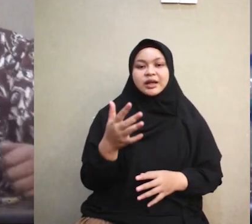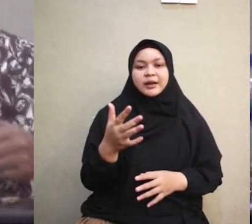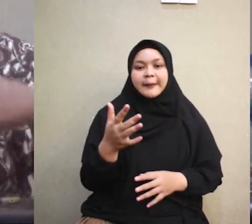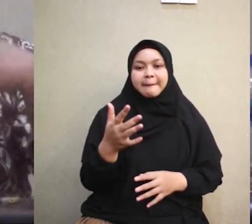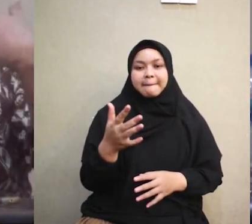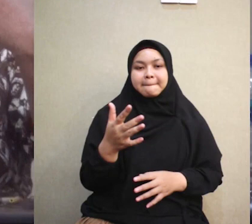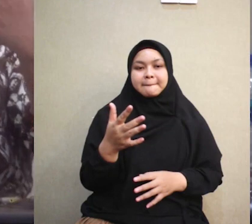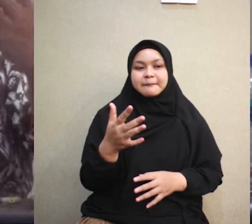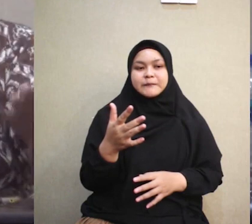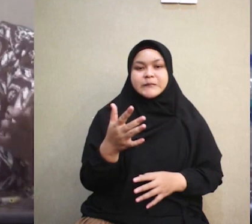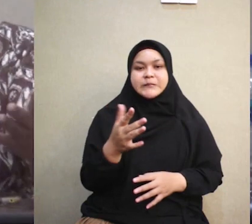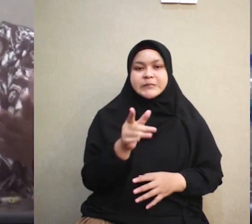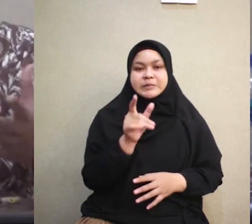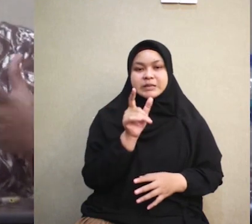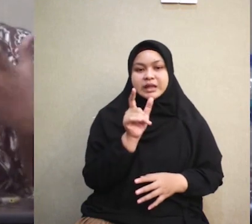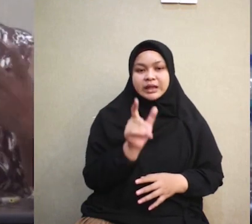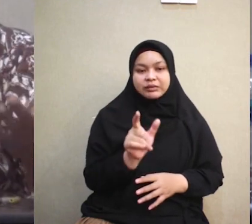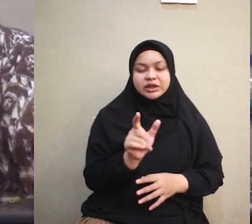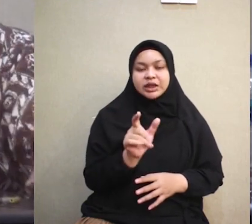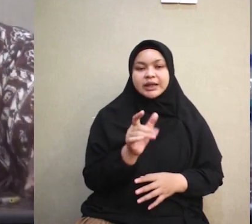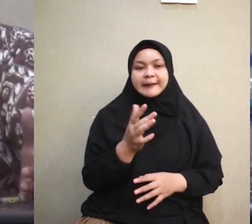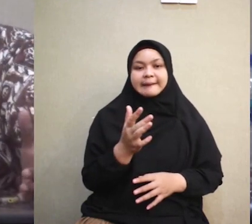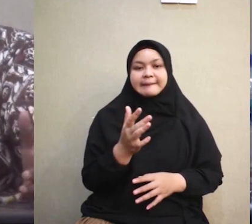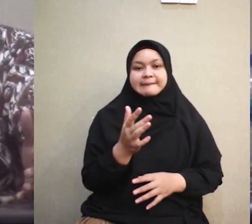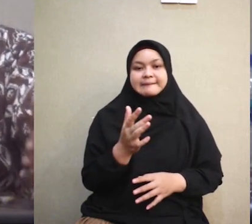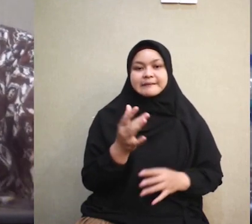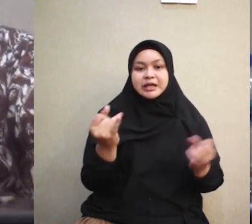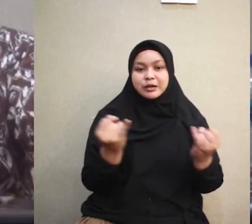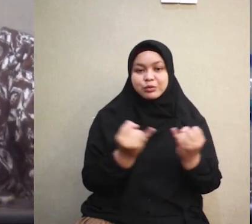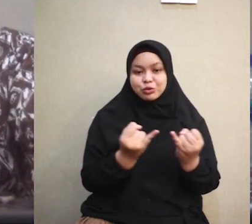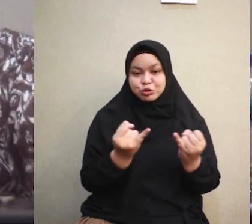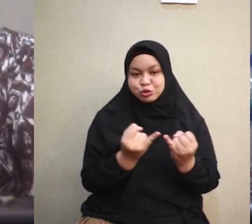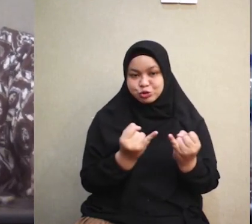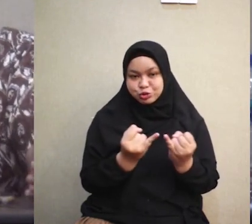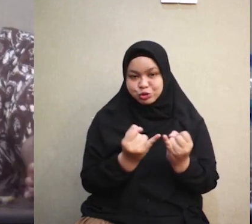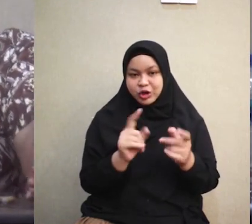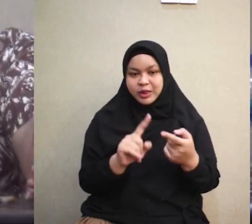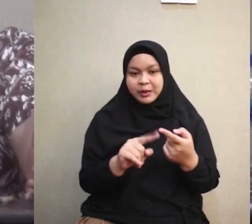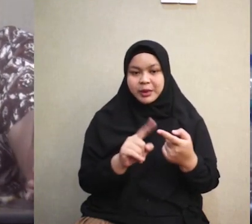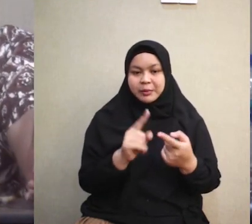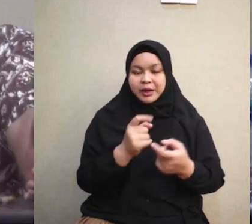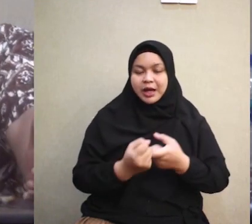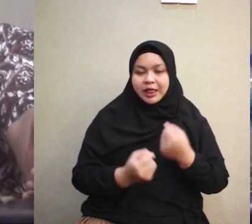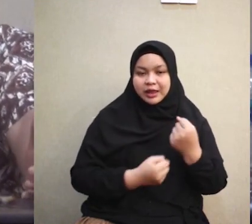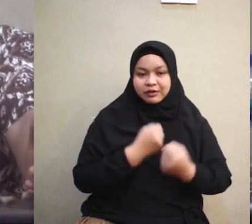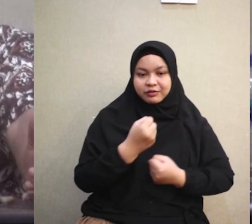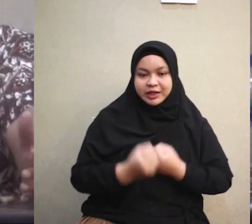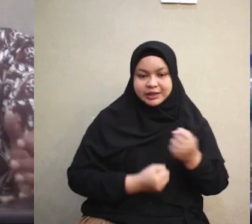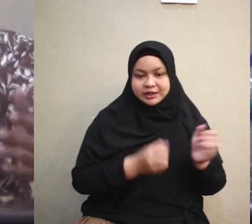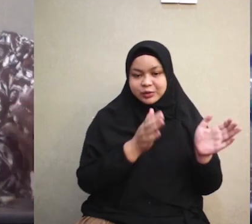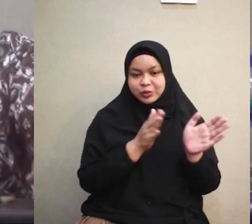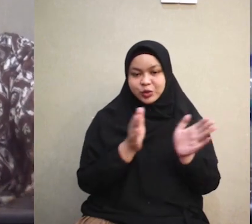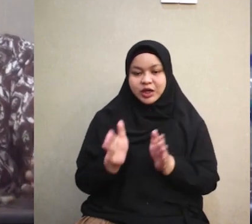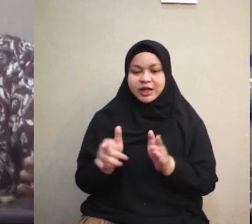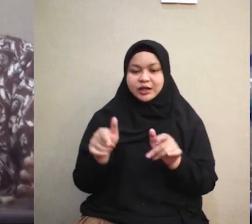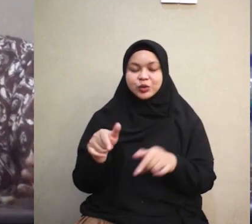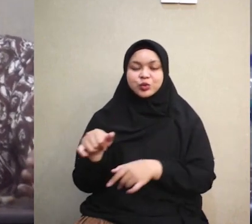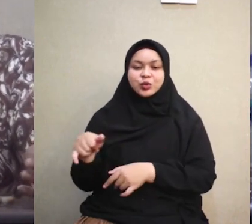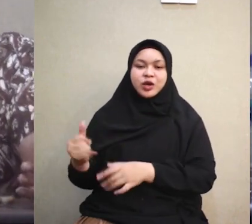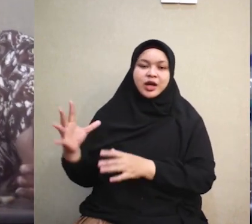dengan didefinisikannya musuh ini oleh-oleh kawan-kawan aktivis yang kemudian juga